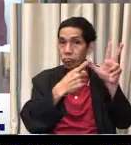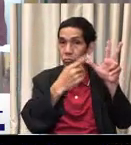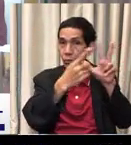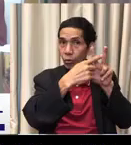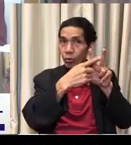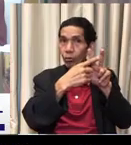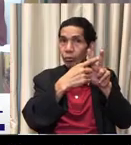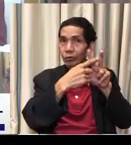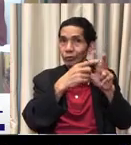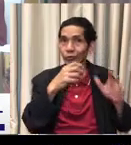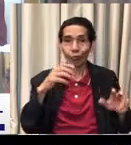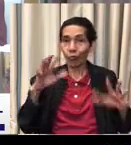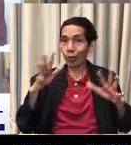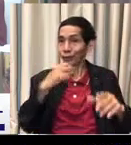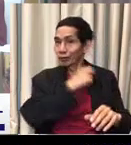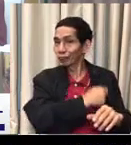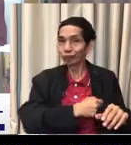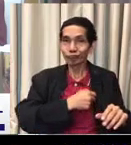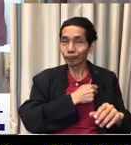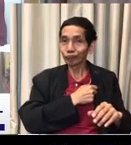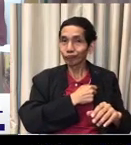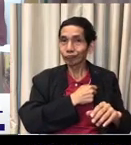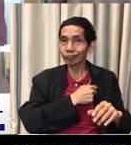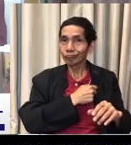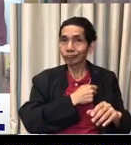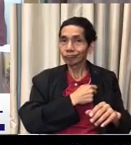wala tayong sisihan, ha?